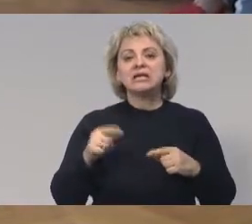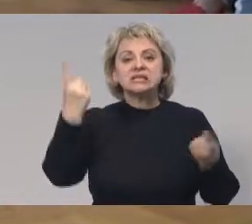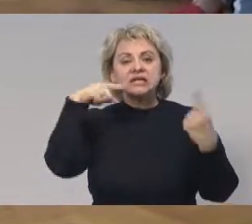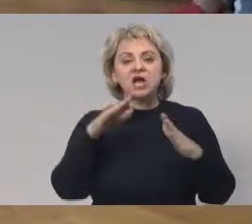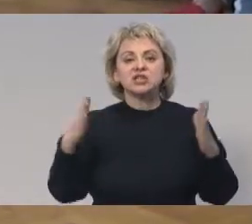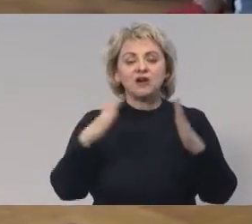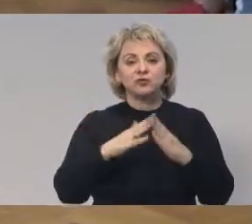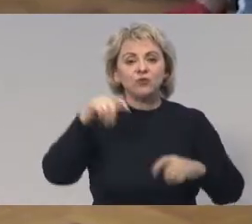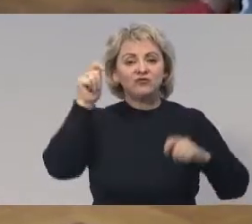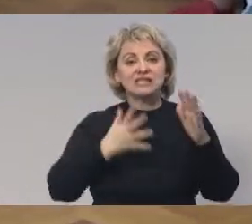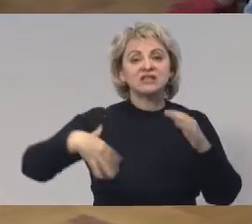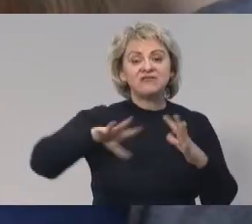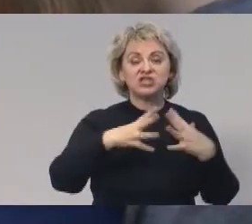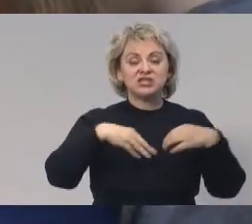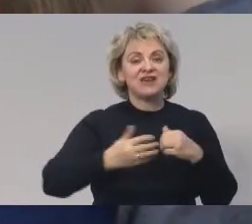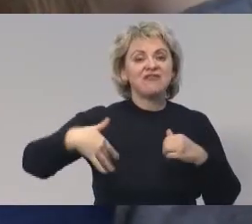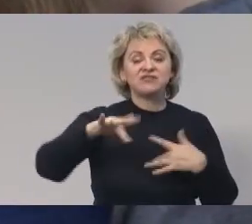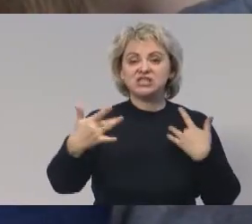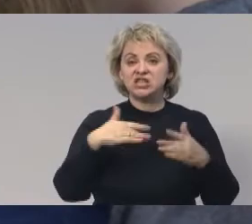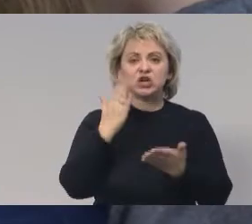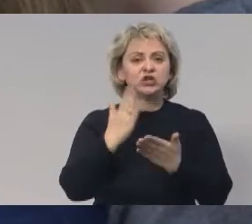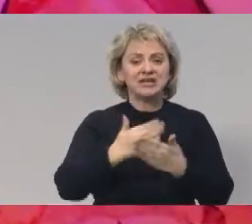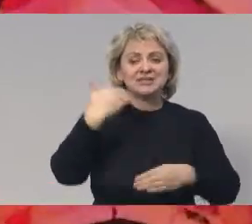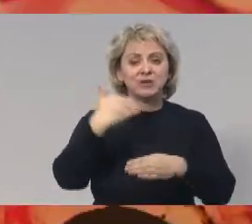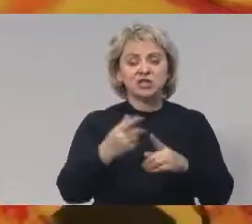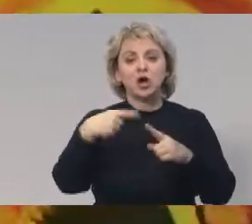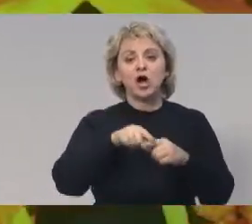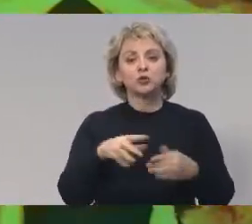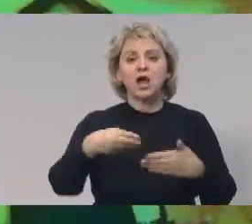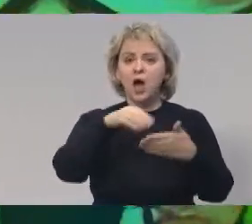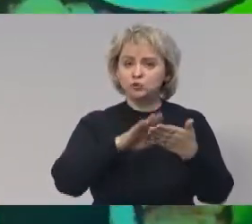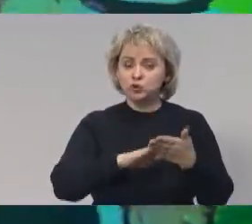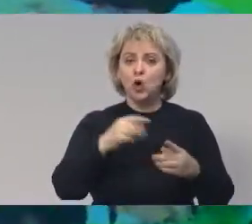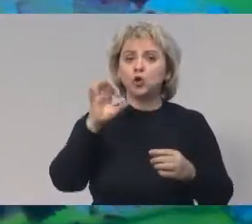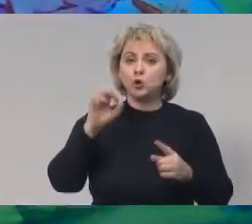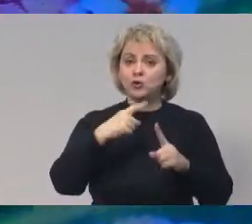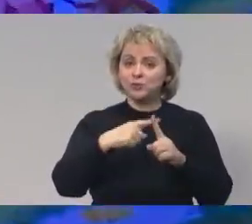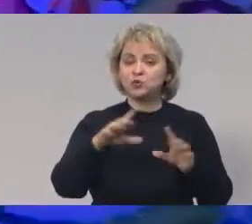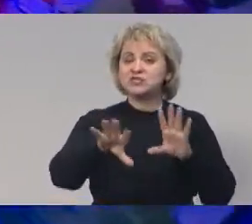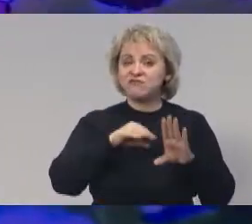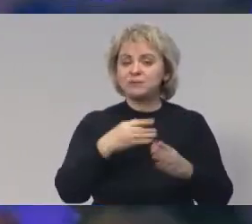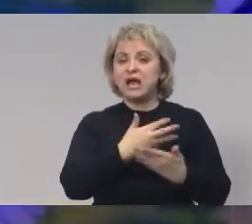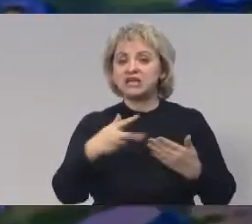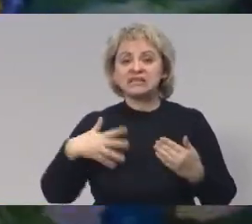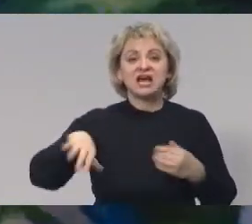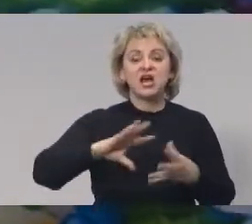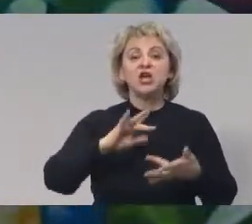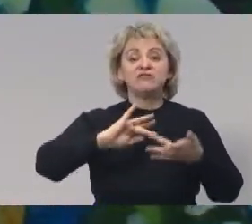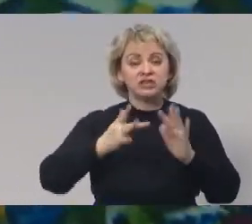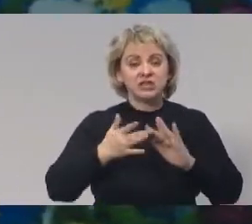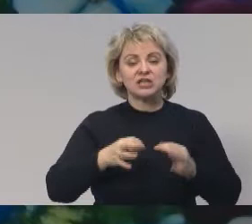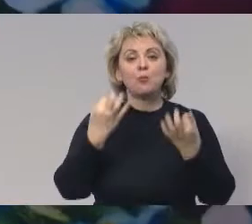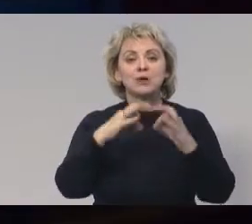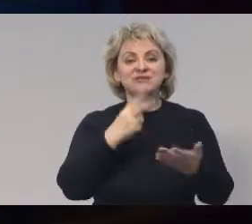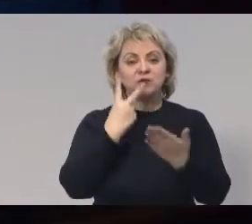дом» – фестиваль для всей семьи. Во всех театрах есть постановки, которые обозначают 0+. Отобрали несколько, и «Всемирная паутина»